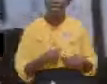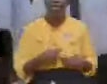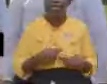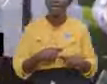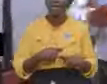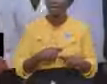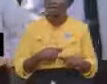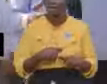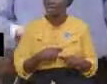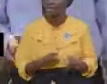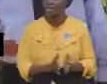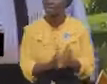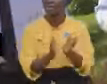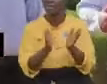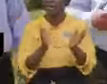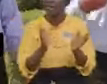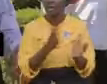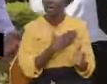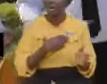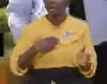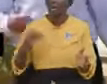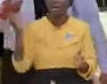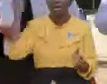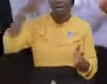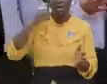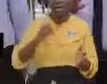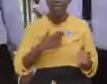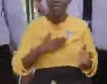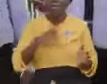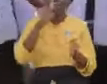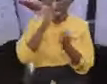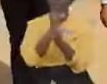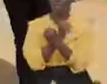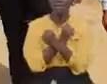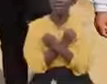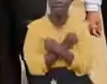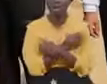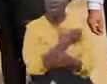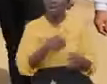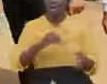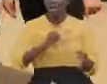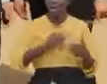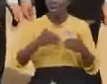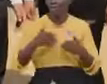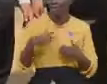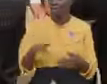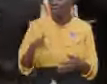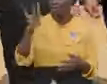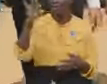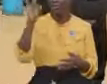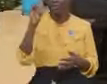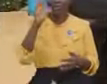سخيف وكريم حبيبي وانا اخترته